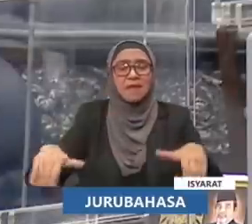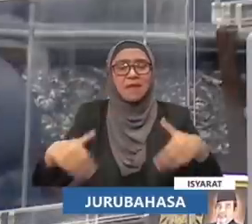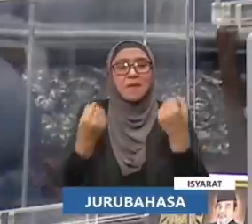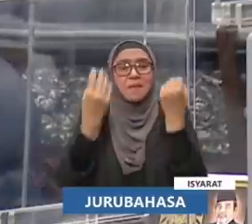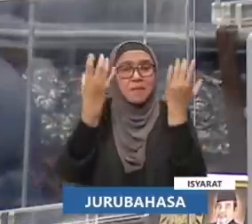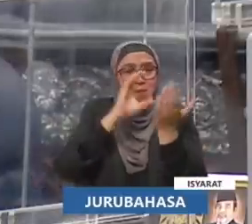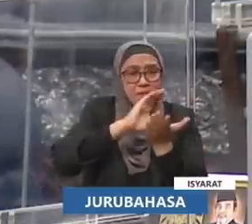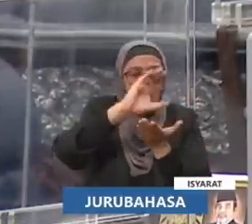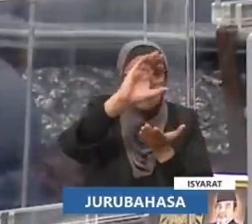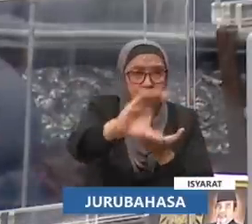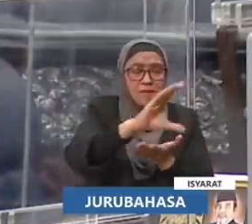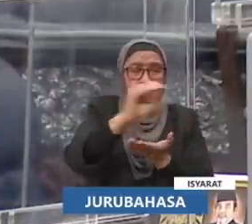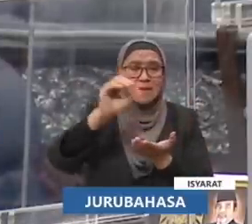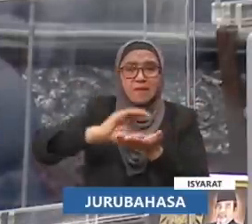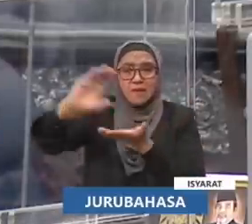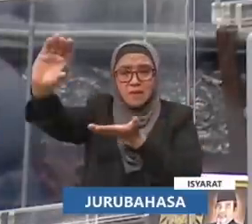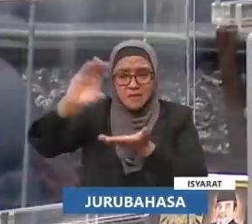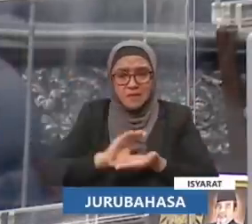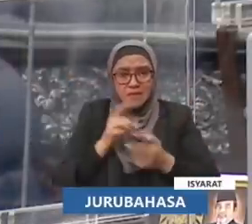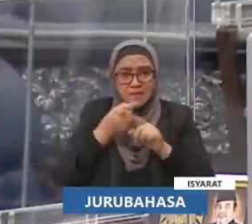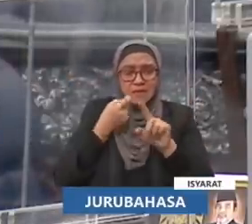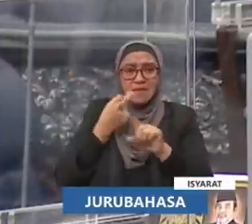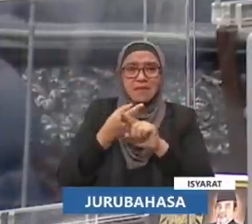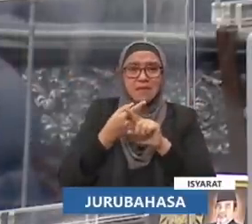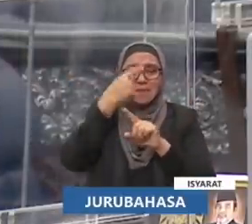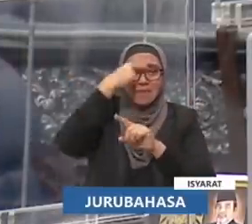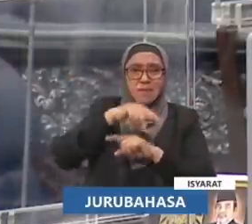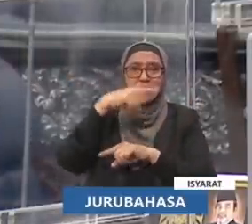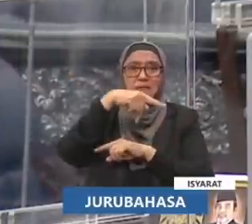diperuntukkan bagi kawasan Pasir Salak. Bagi